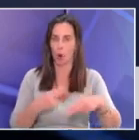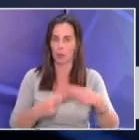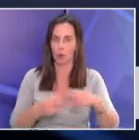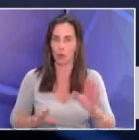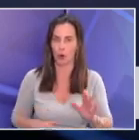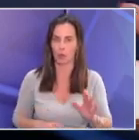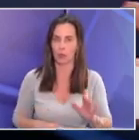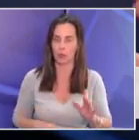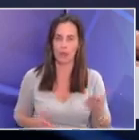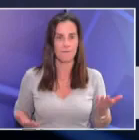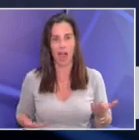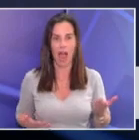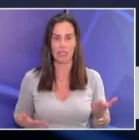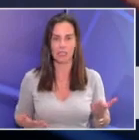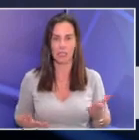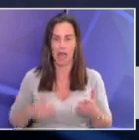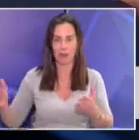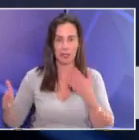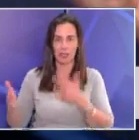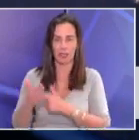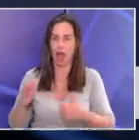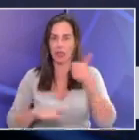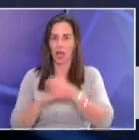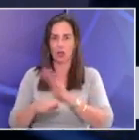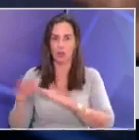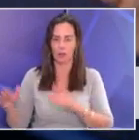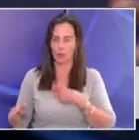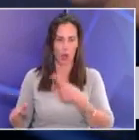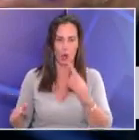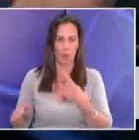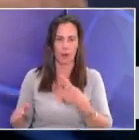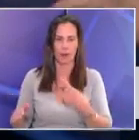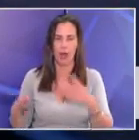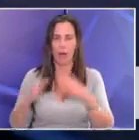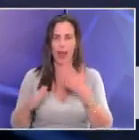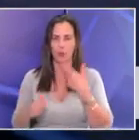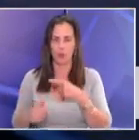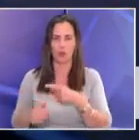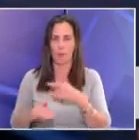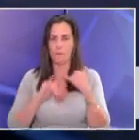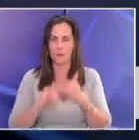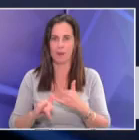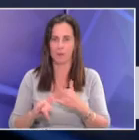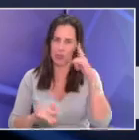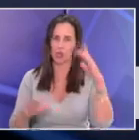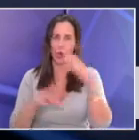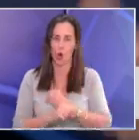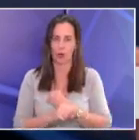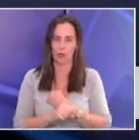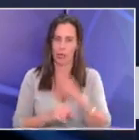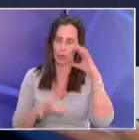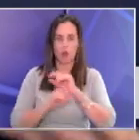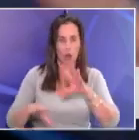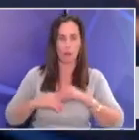הקרובות. ואז הימין הישראלי, הנהגת הימין הישראלי, ואני לא מדברת על נגיד הבית היהודי, שהם מביאים איתם אידיאולוגיה לשולחן, אידיאולוגיה